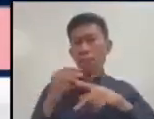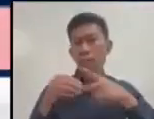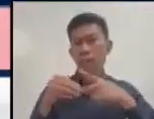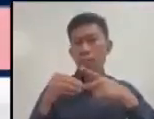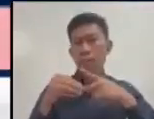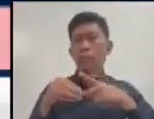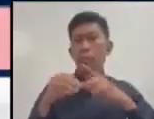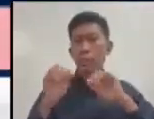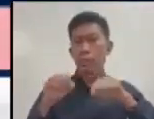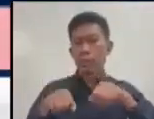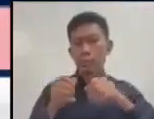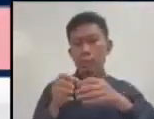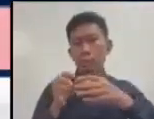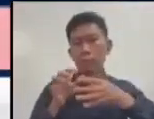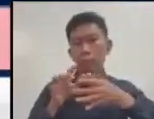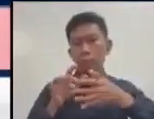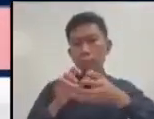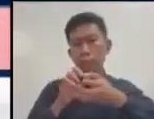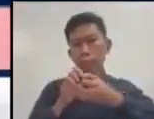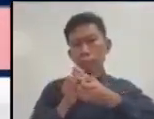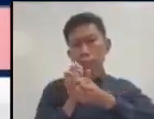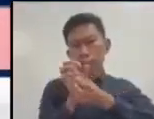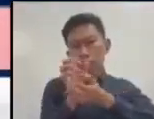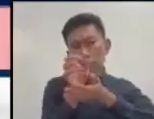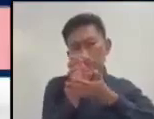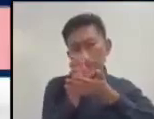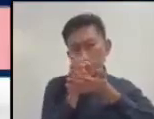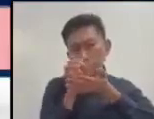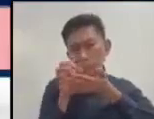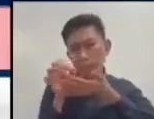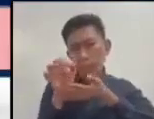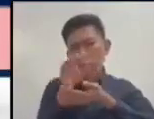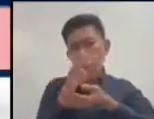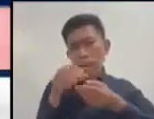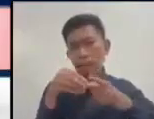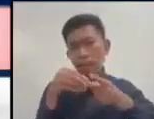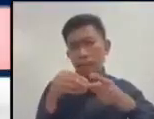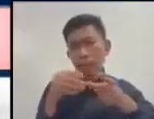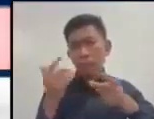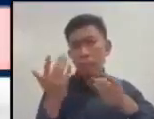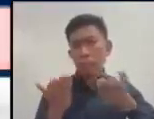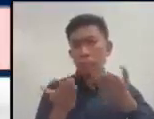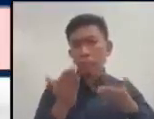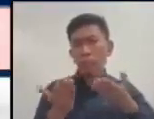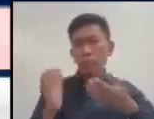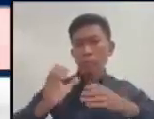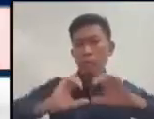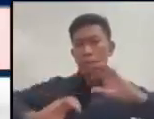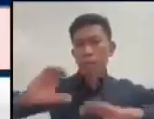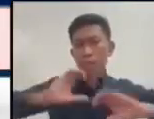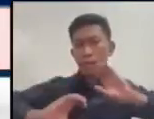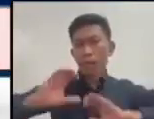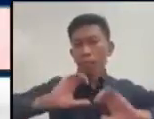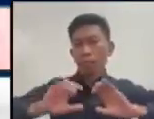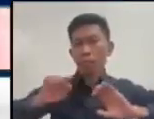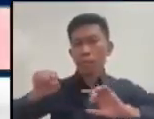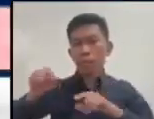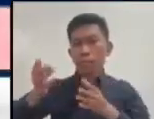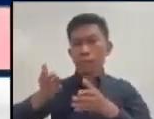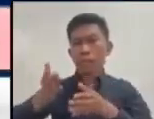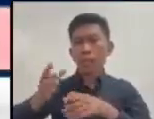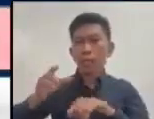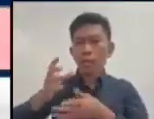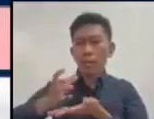nagbi-blister ito, no? So lumiliit siya dahil na rin siguro sa klase ng chemicals na ginamit ng mga industriya na gumagawa